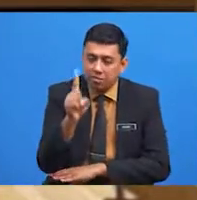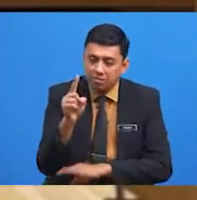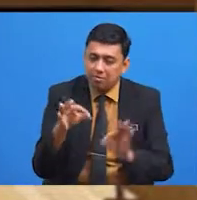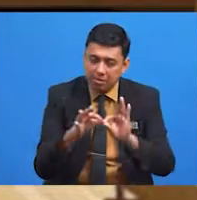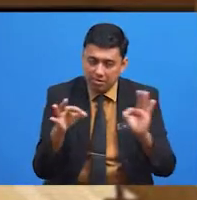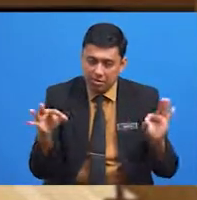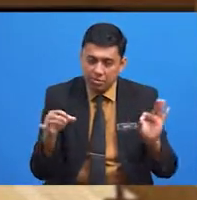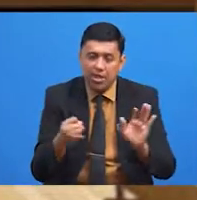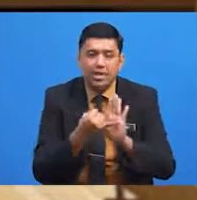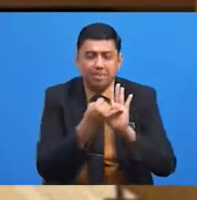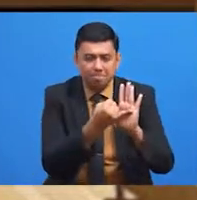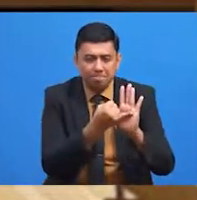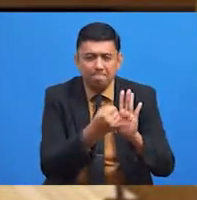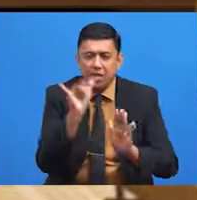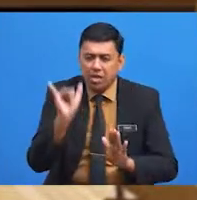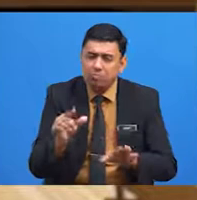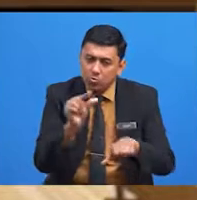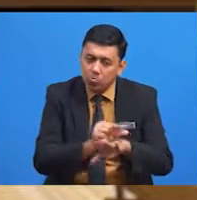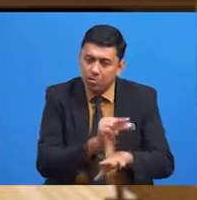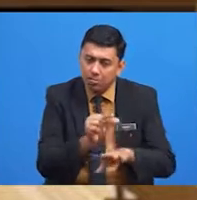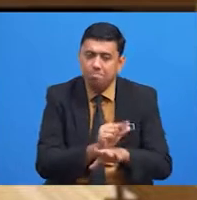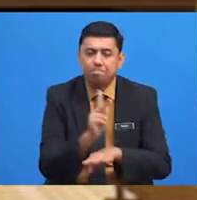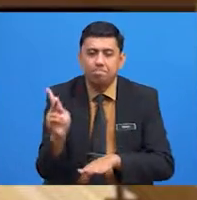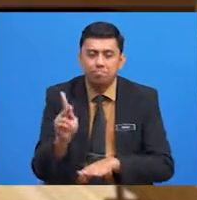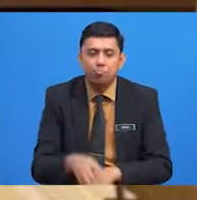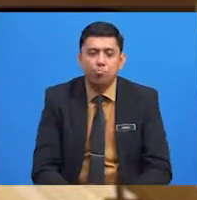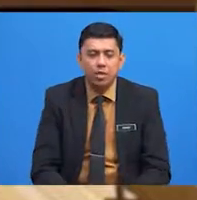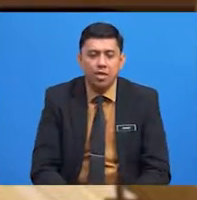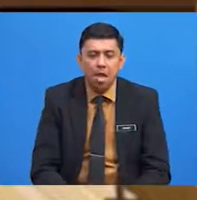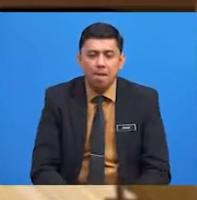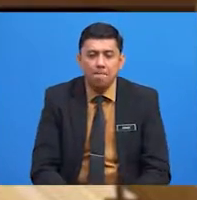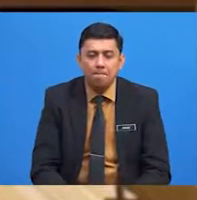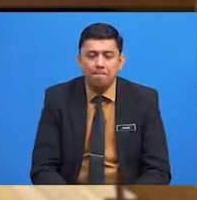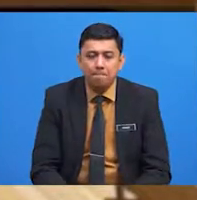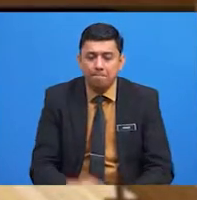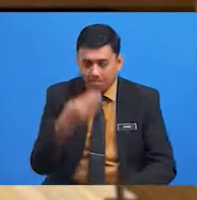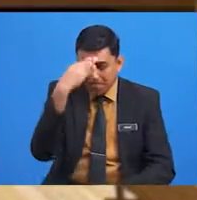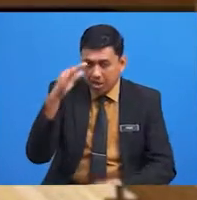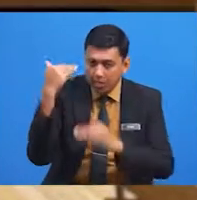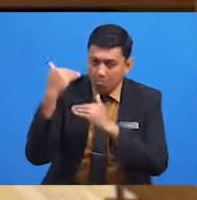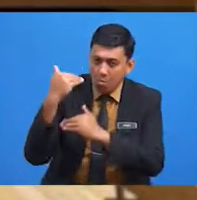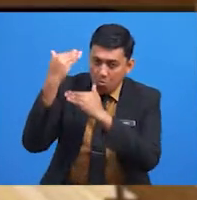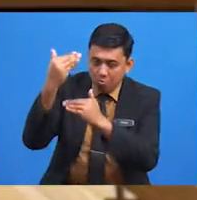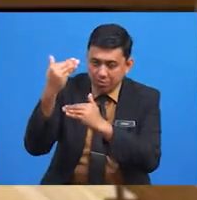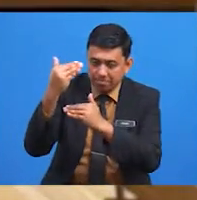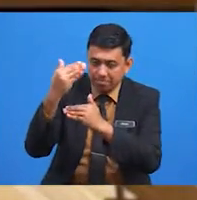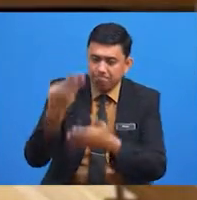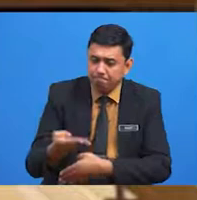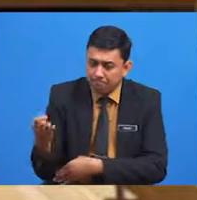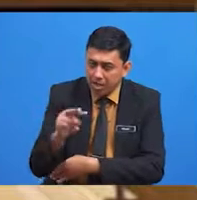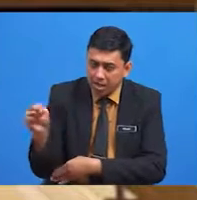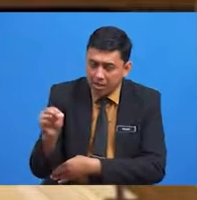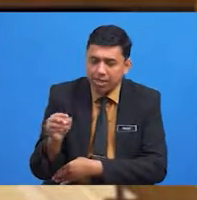ayat iklan yang digunakan bagi mempromosikan barangan yang